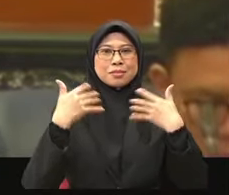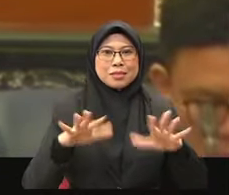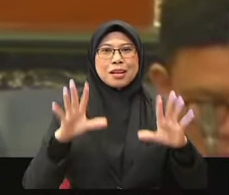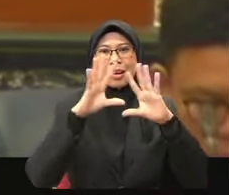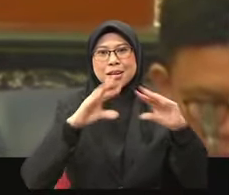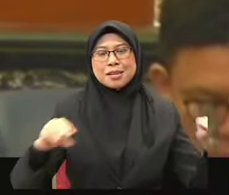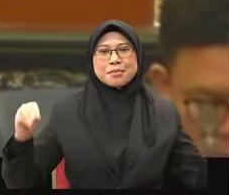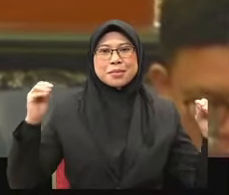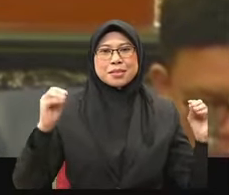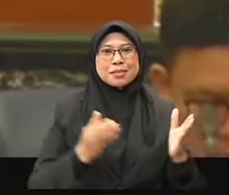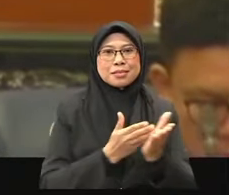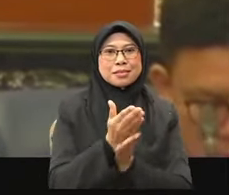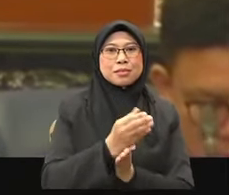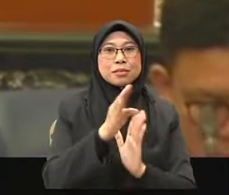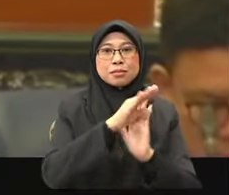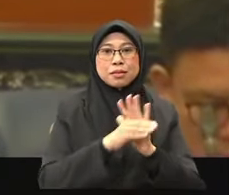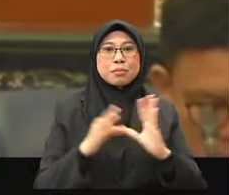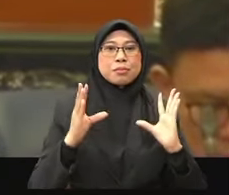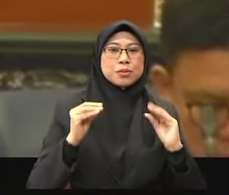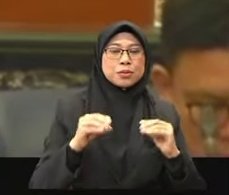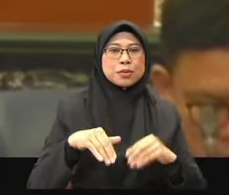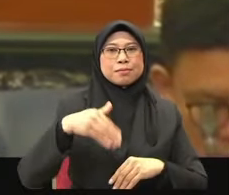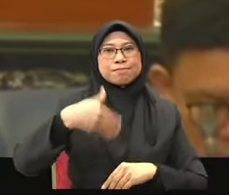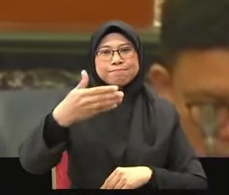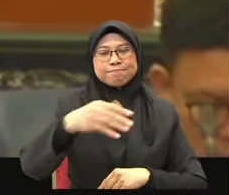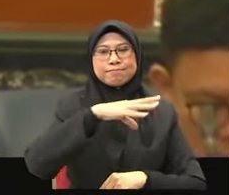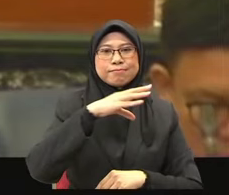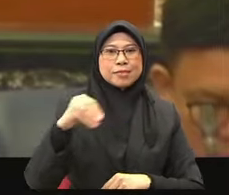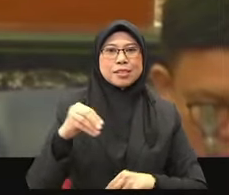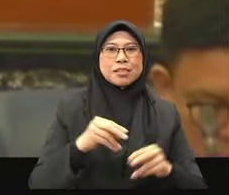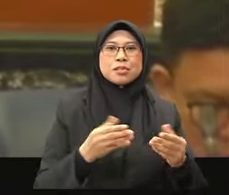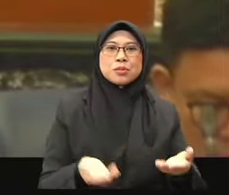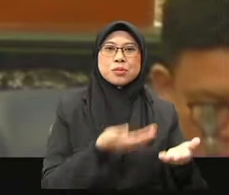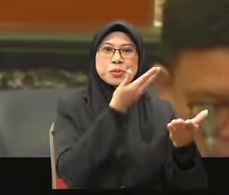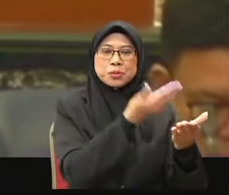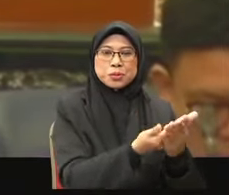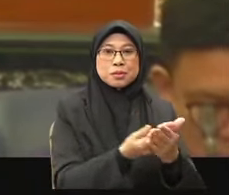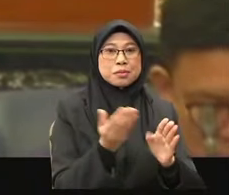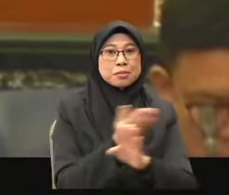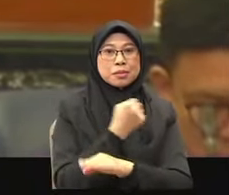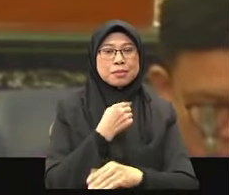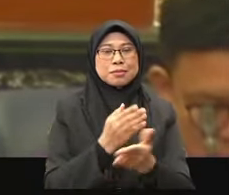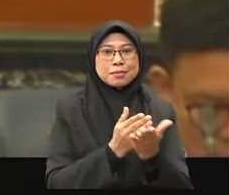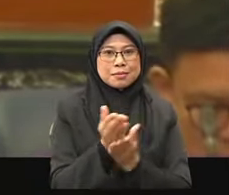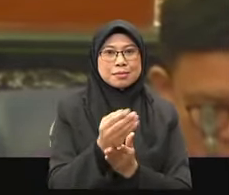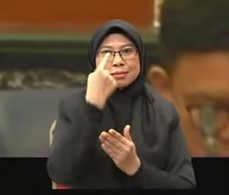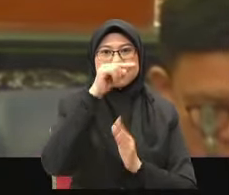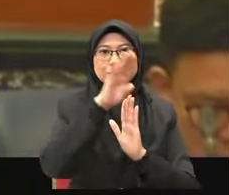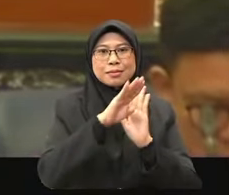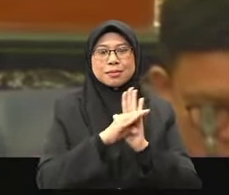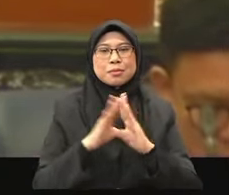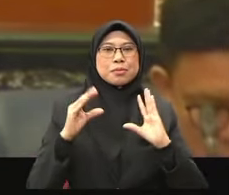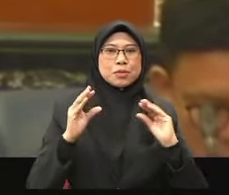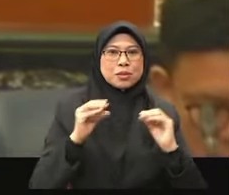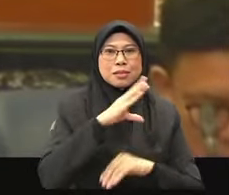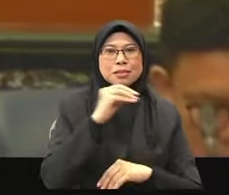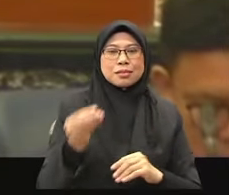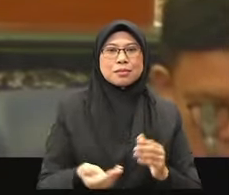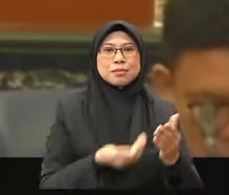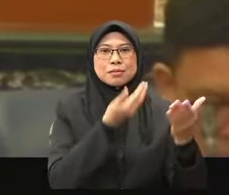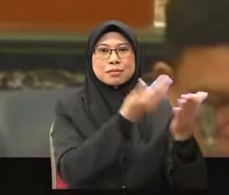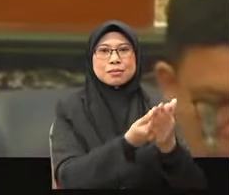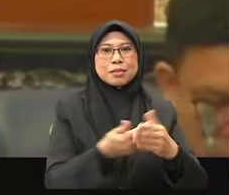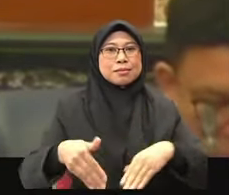yang menyambungkan beberapa buah kampung. Beza Major Junction dan Minor Junction ini adalah adanya laluan susu masuk hanya bagi Major